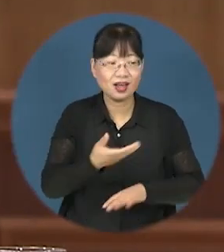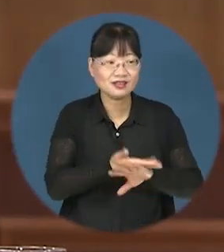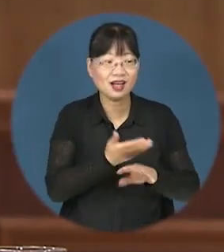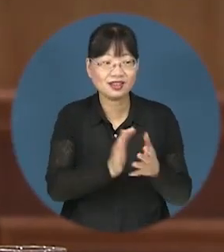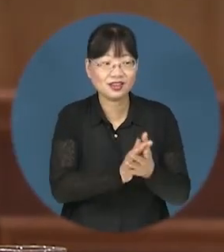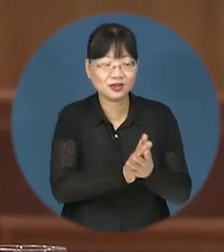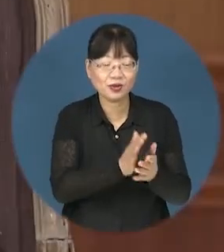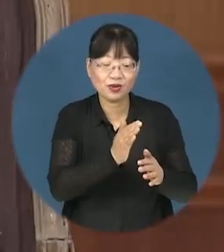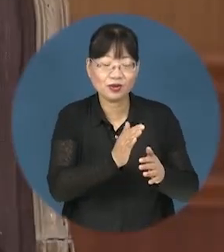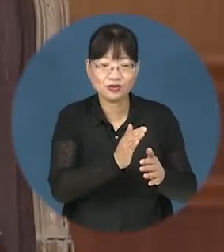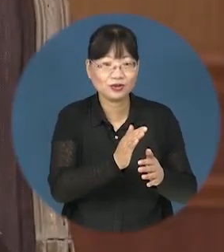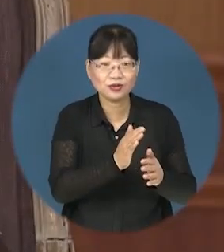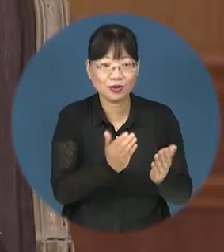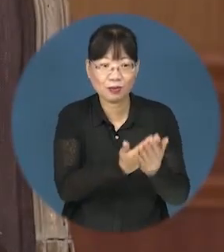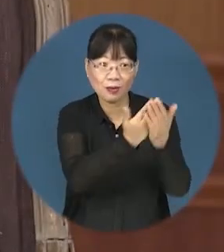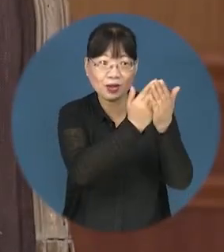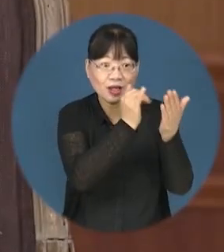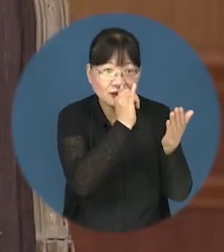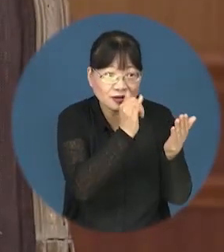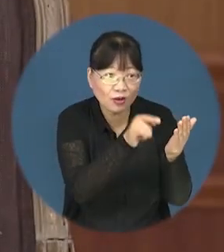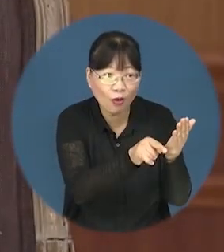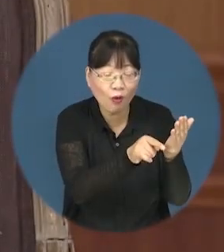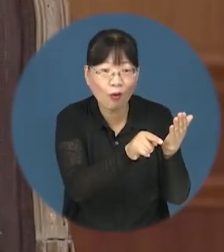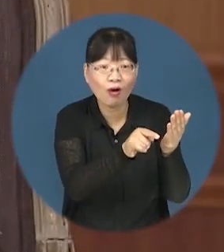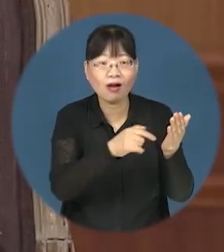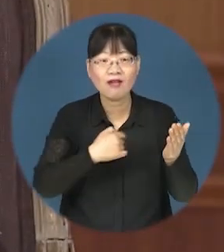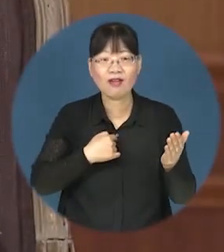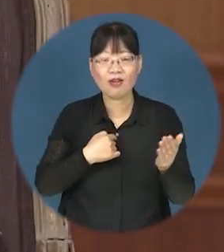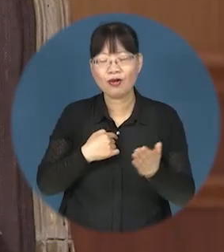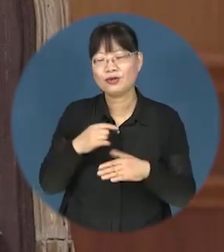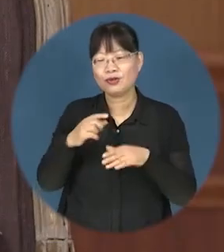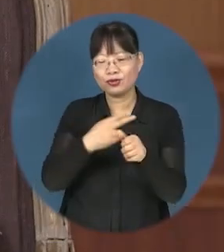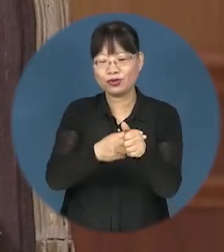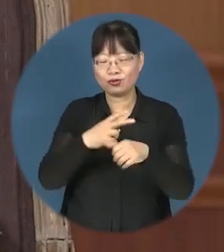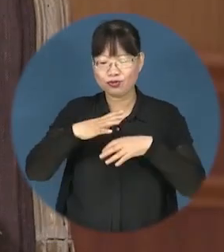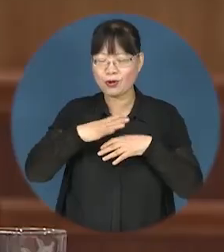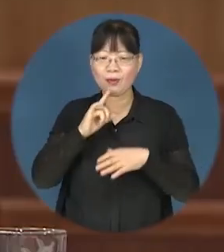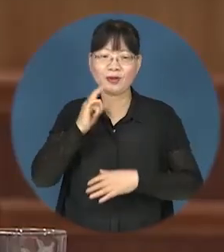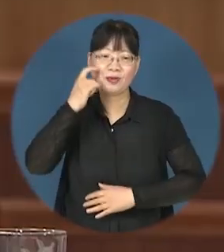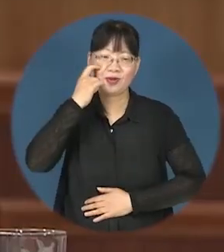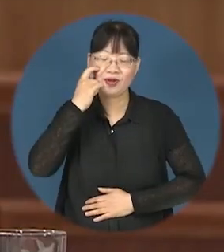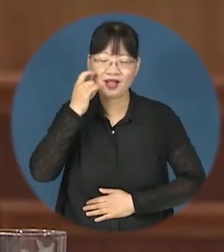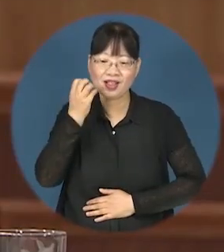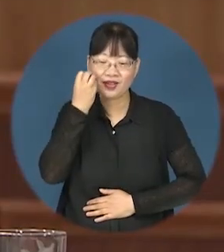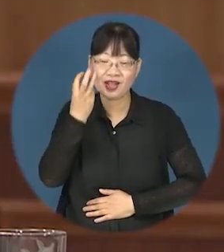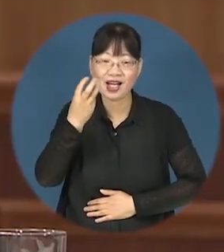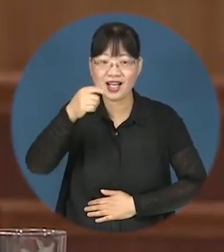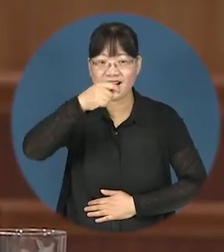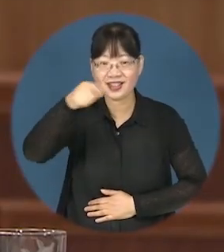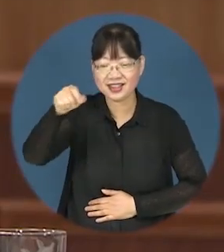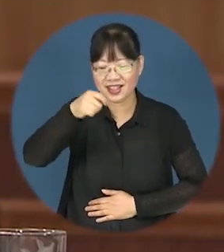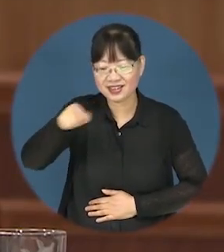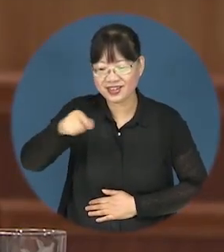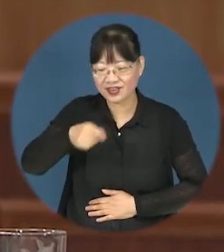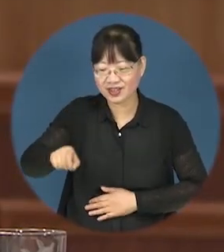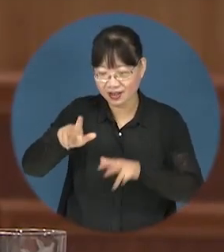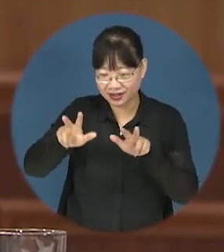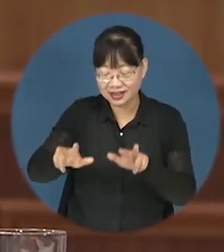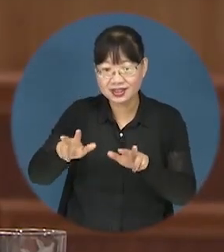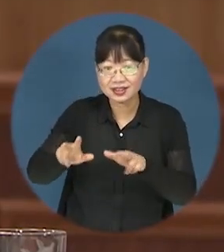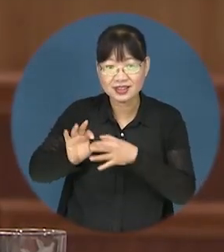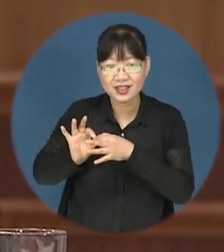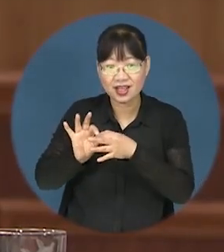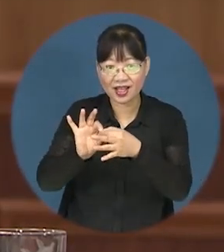친구들은 다른것은 근데 저는 원래 그런줄 알고 무서워서 말도 못하고 그냥 3개월만 쓰던게 지금까지